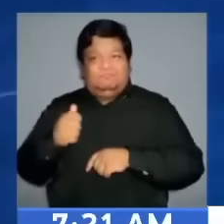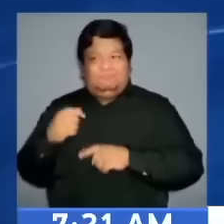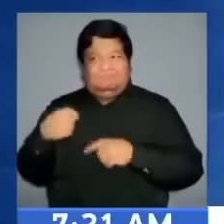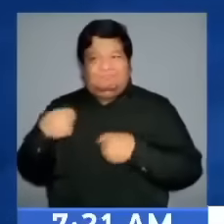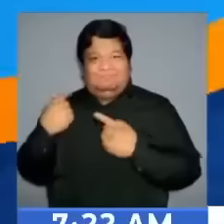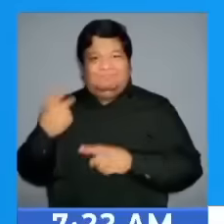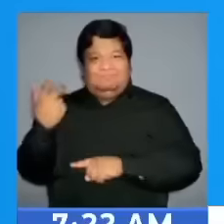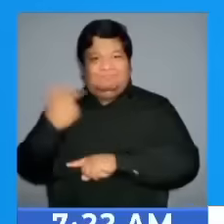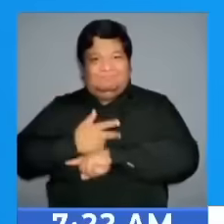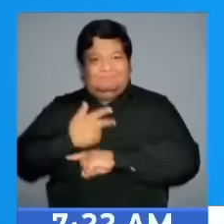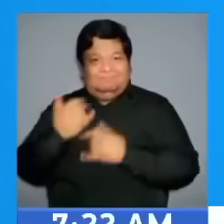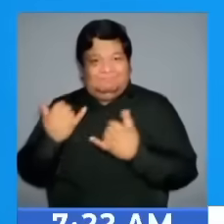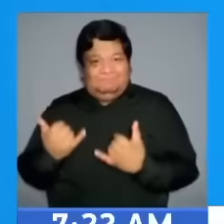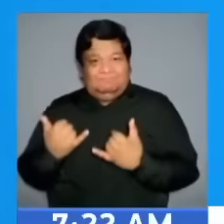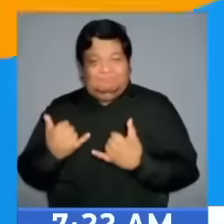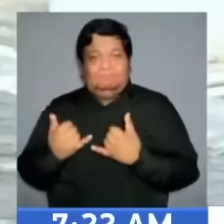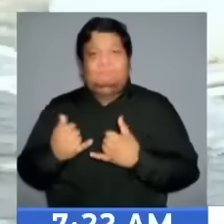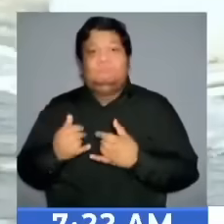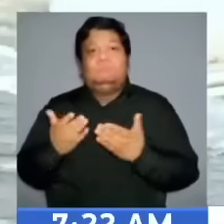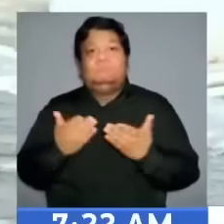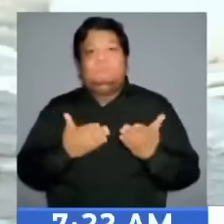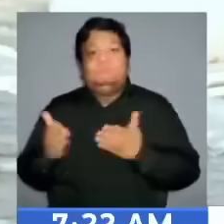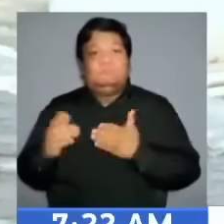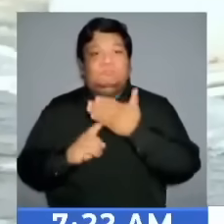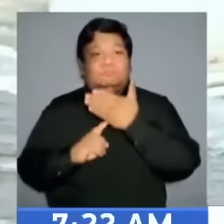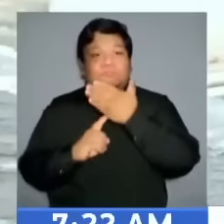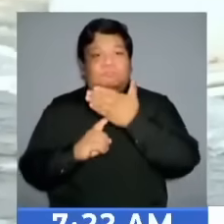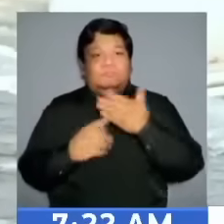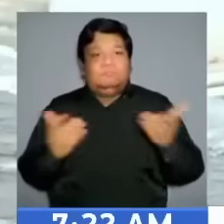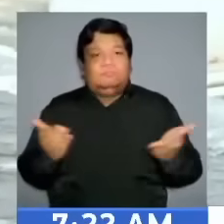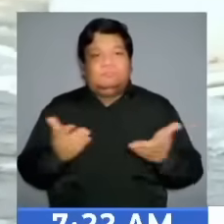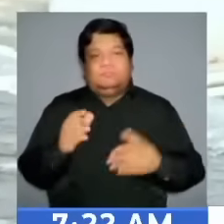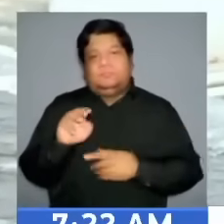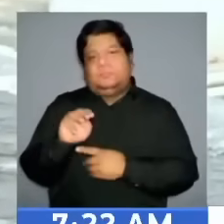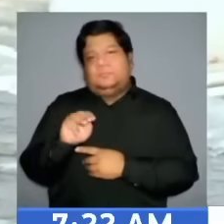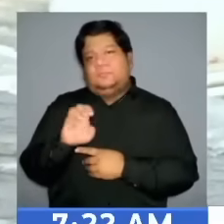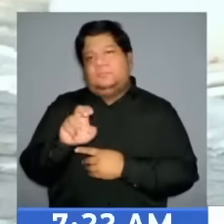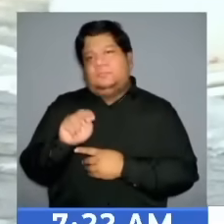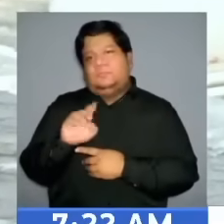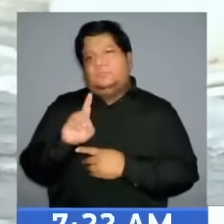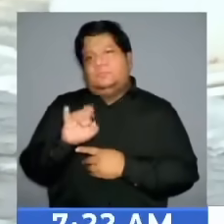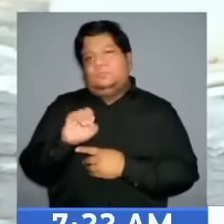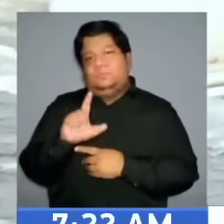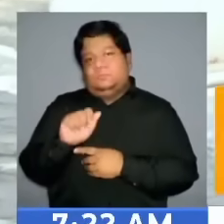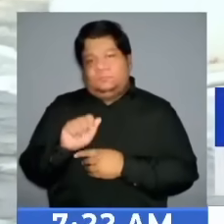si Darlene Kai. Darlene.